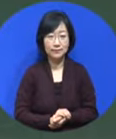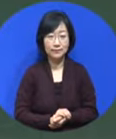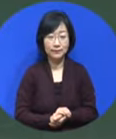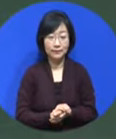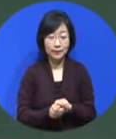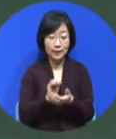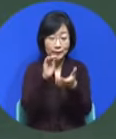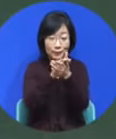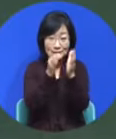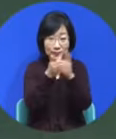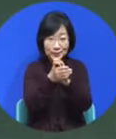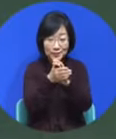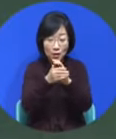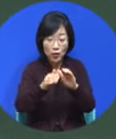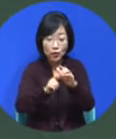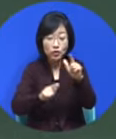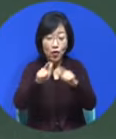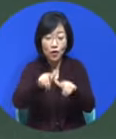등부